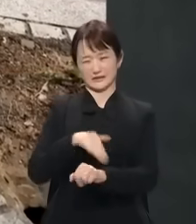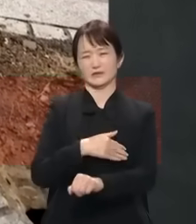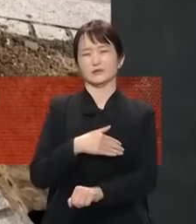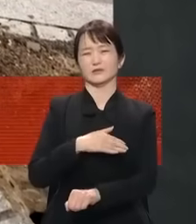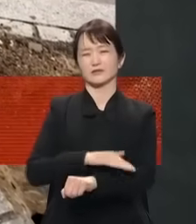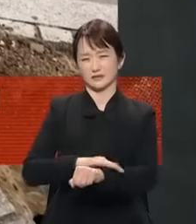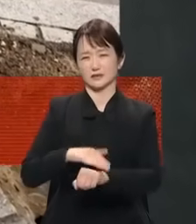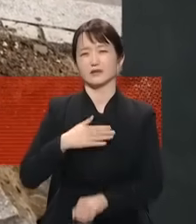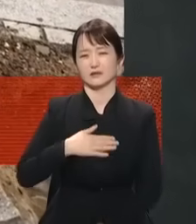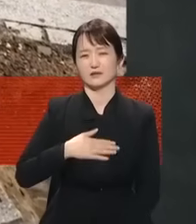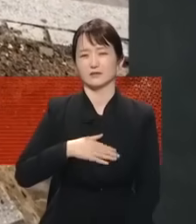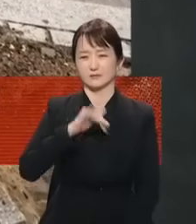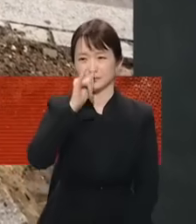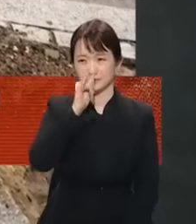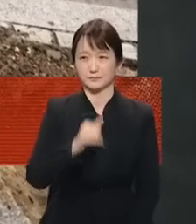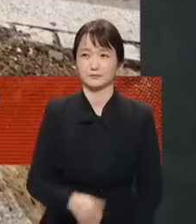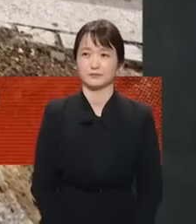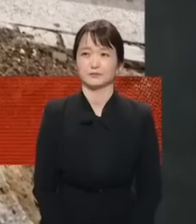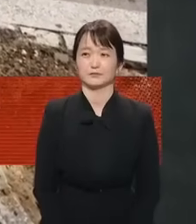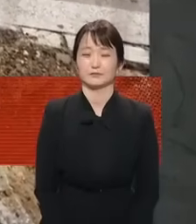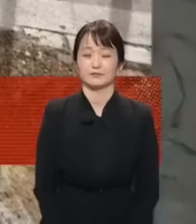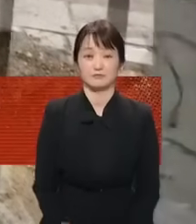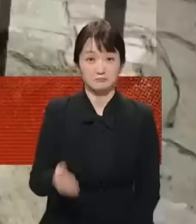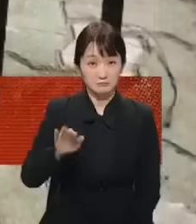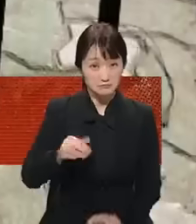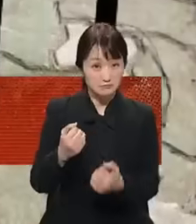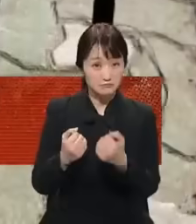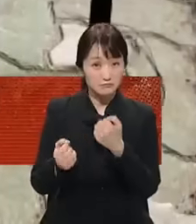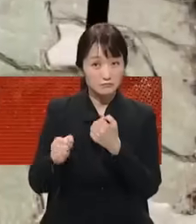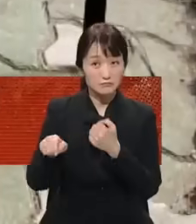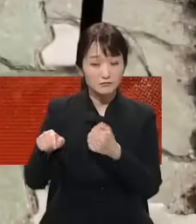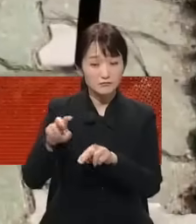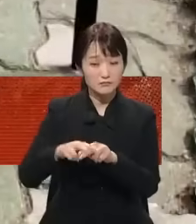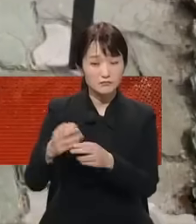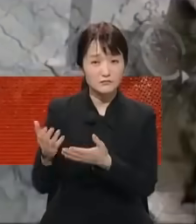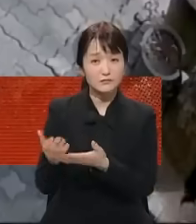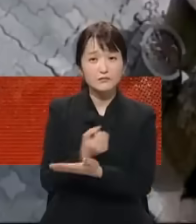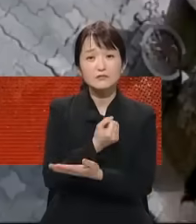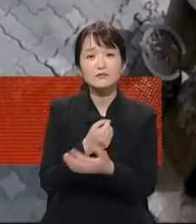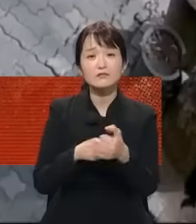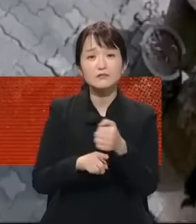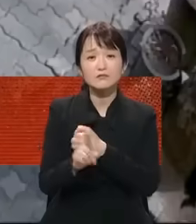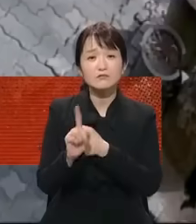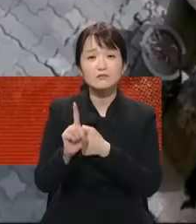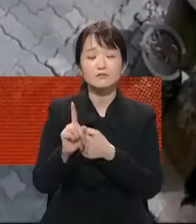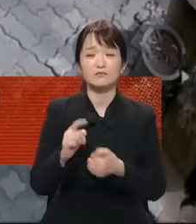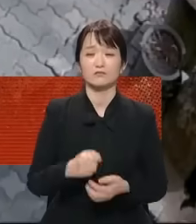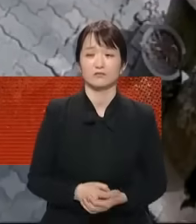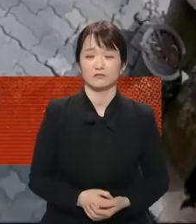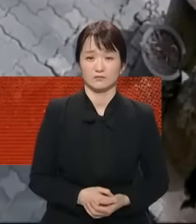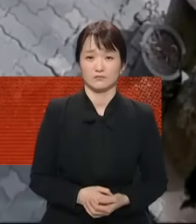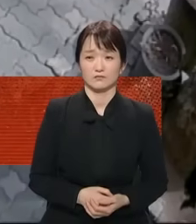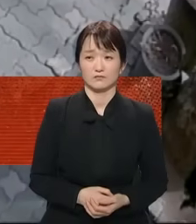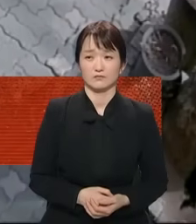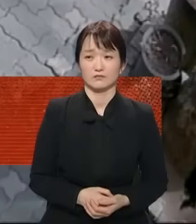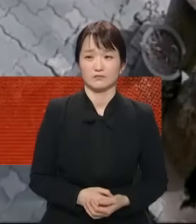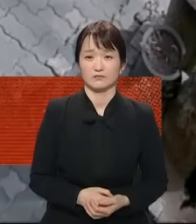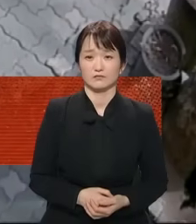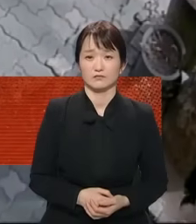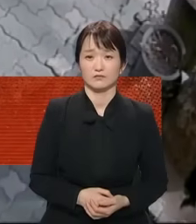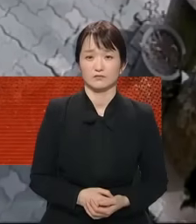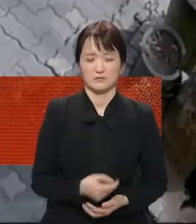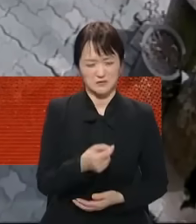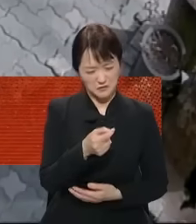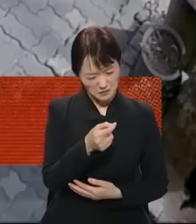너무나 잘 알고 있는 상황인 거예요. 그런데도 불구하고 저걸 왜 굳이 가져가야 될까? 그냥 저 뭐 사소한 거